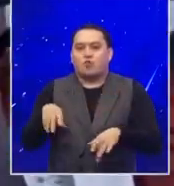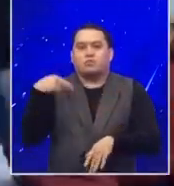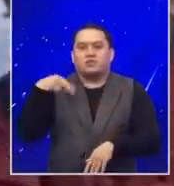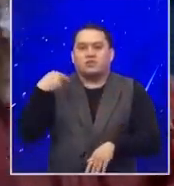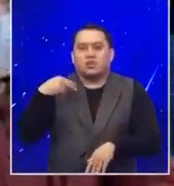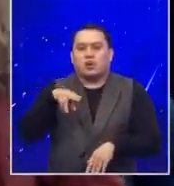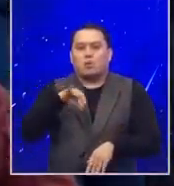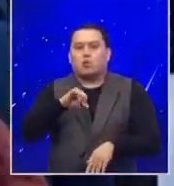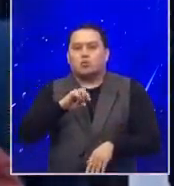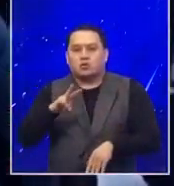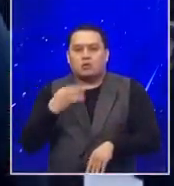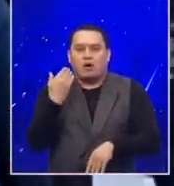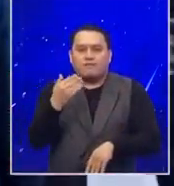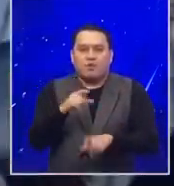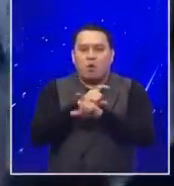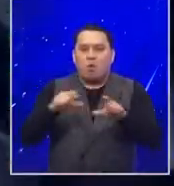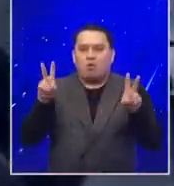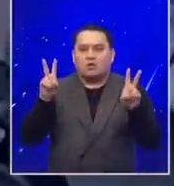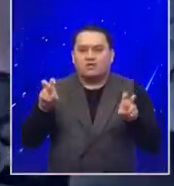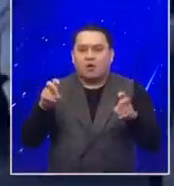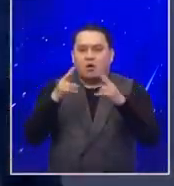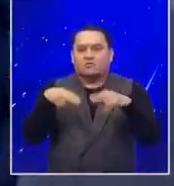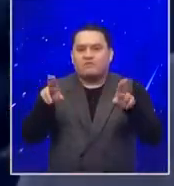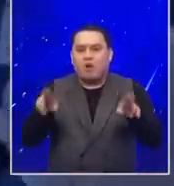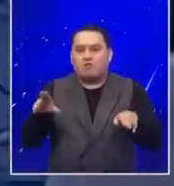На плакатах упоминался дворец в Геленджике,